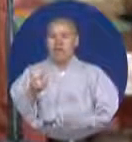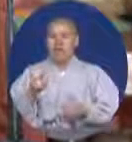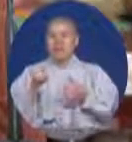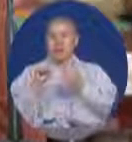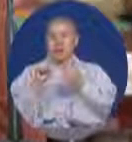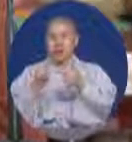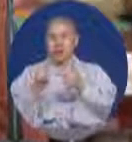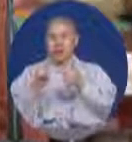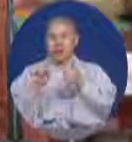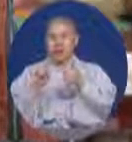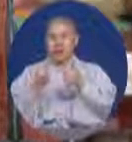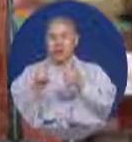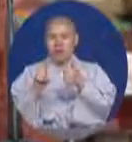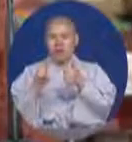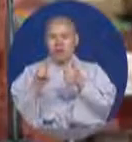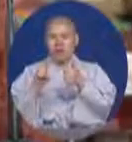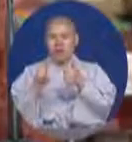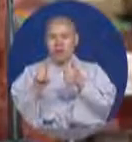영무이비로다